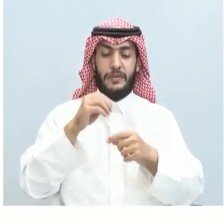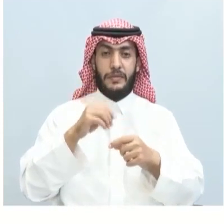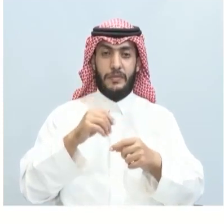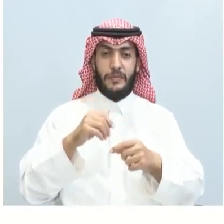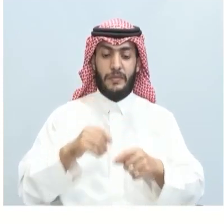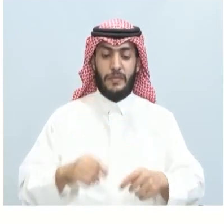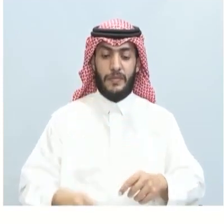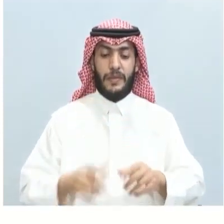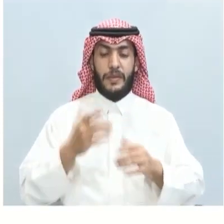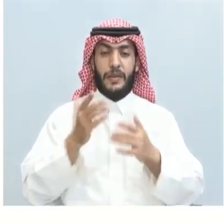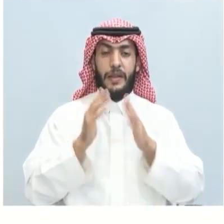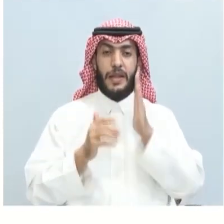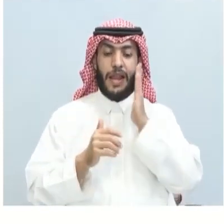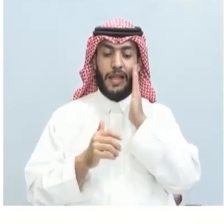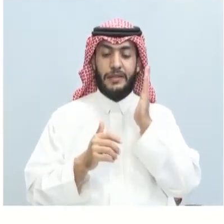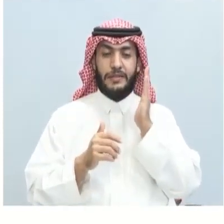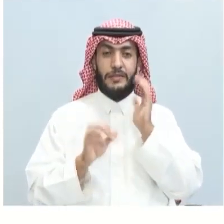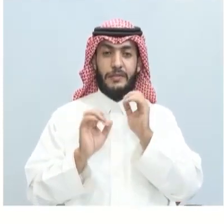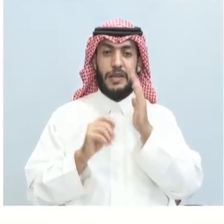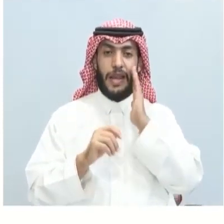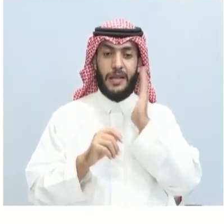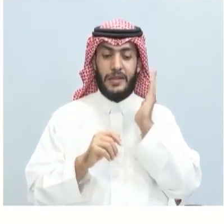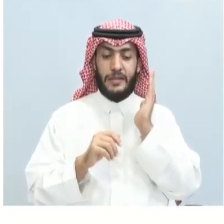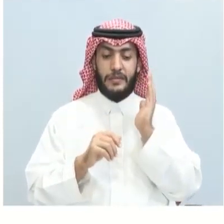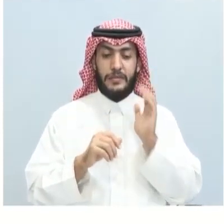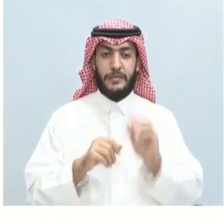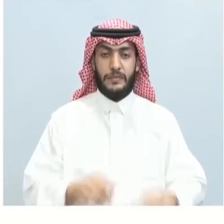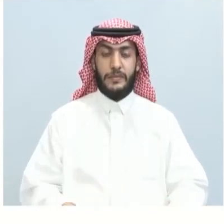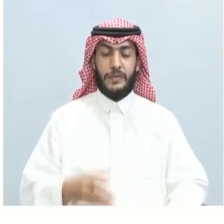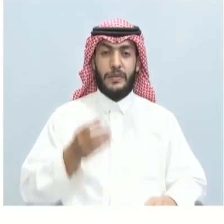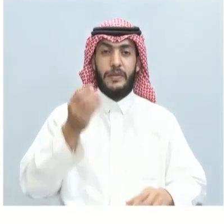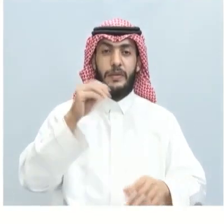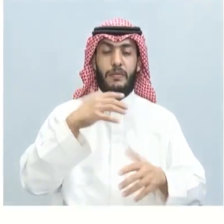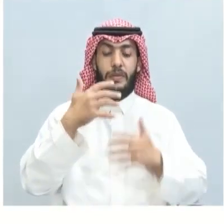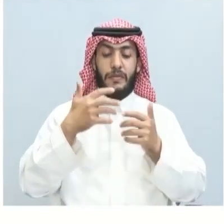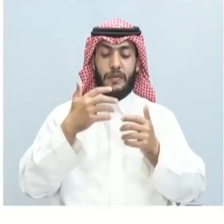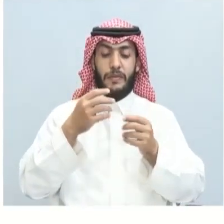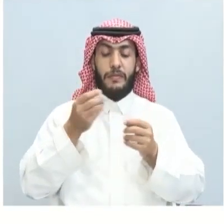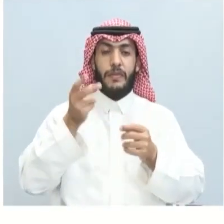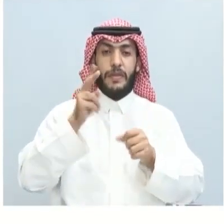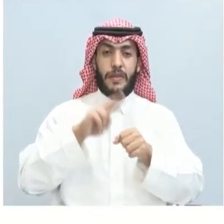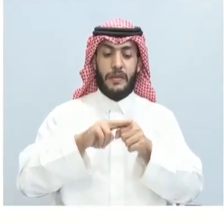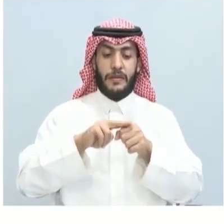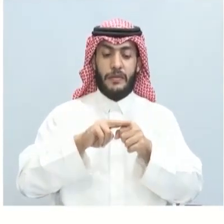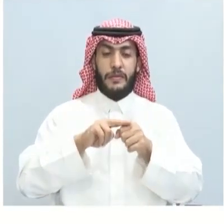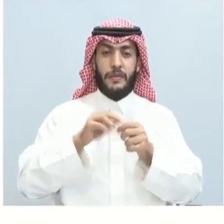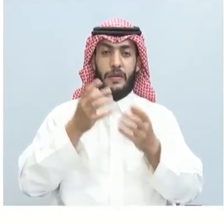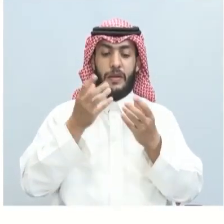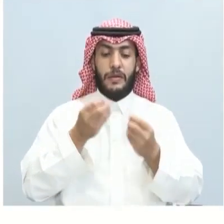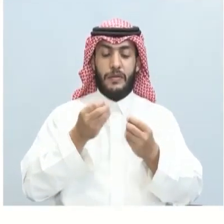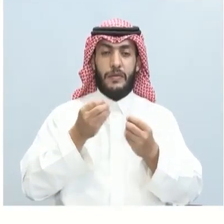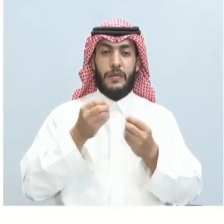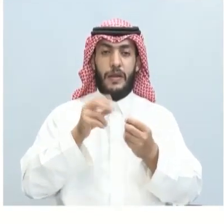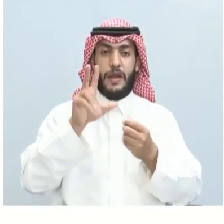الحراره يتجه بالاتجاه العكسي اي يتجه الى اليسار ليعطي متفاعلات مره اخرى ويقلل من